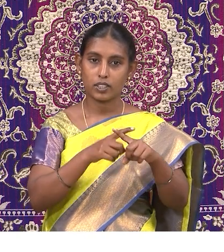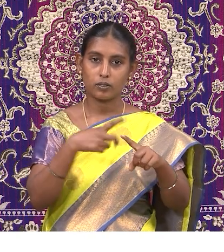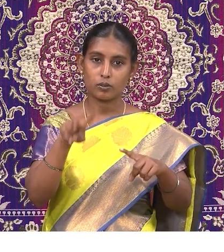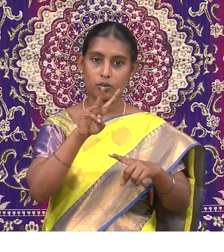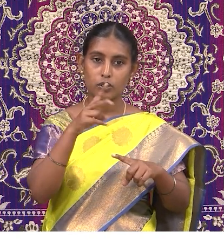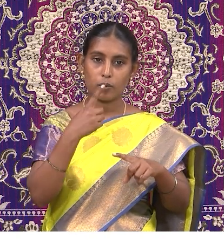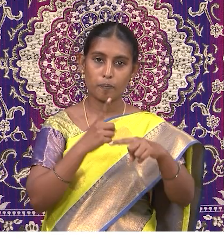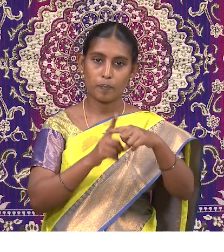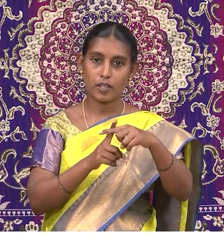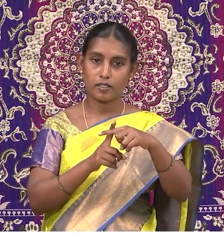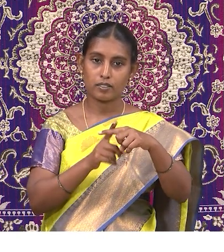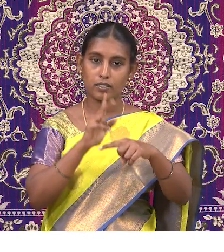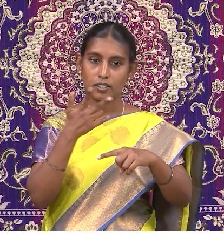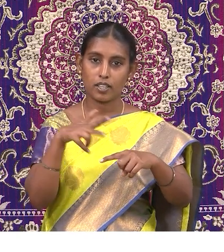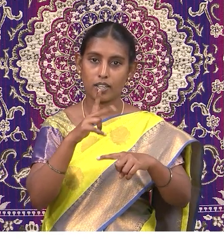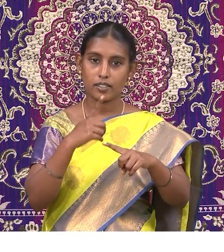ப்ளஸ்